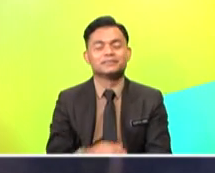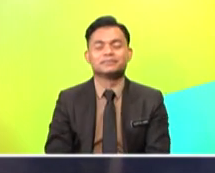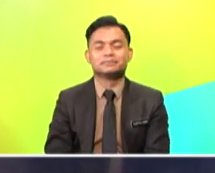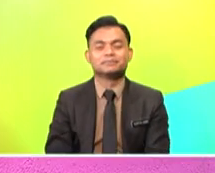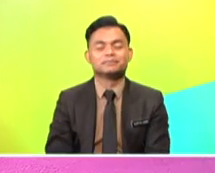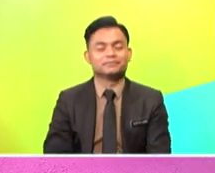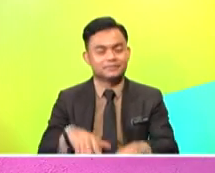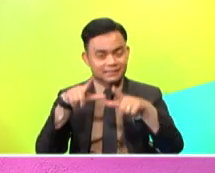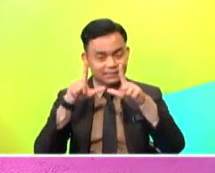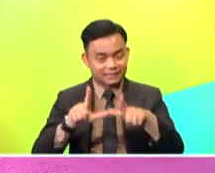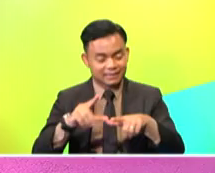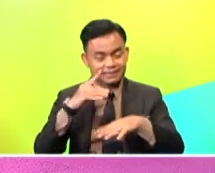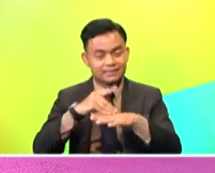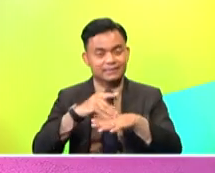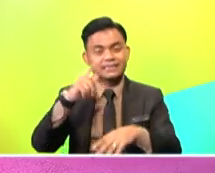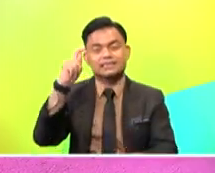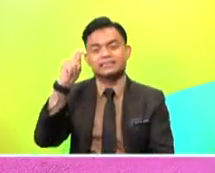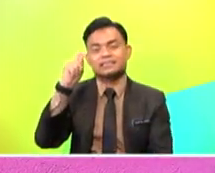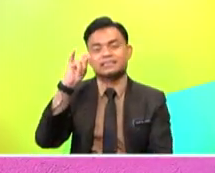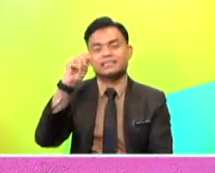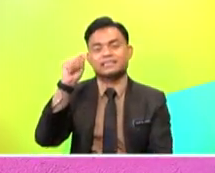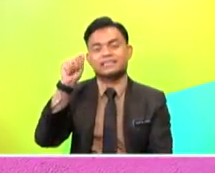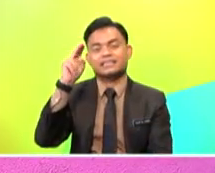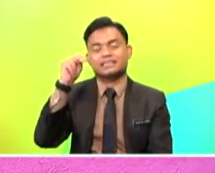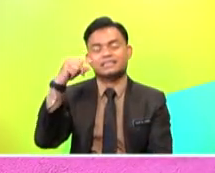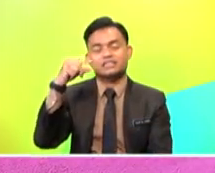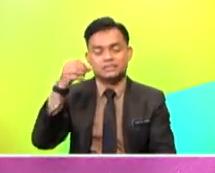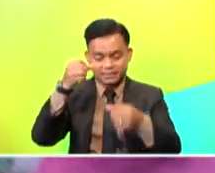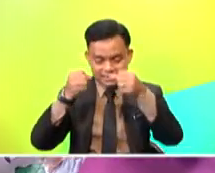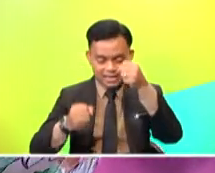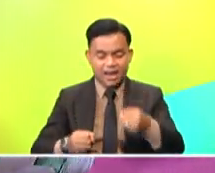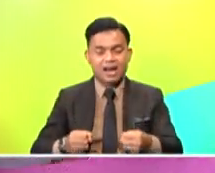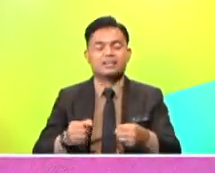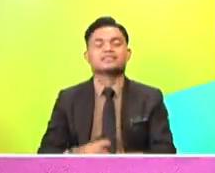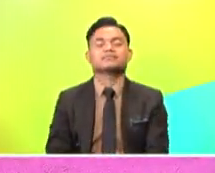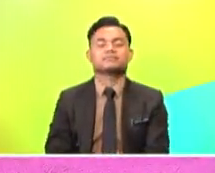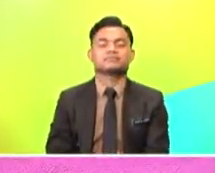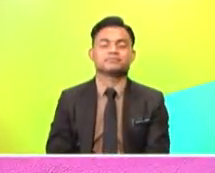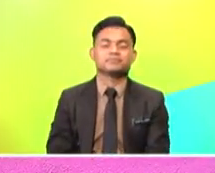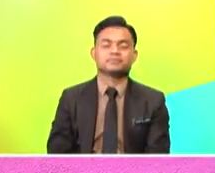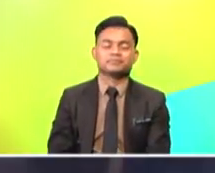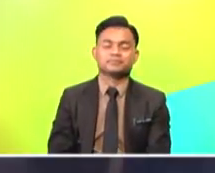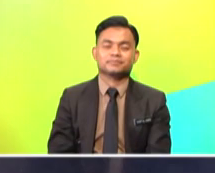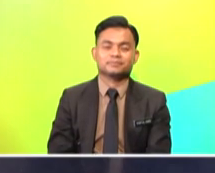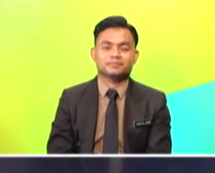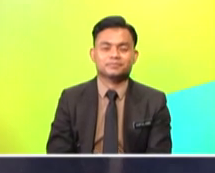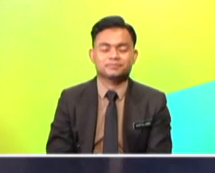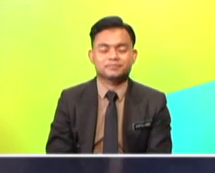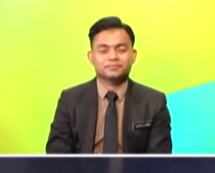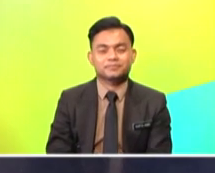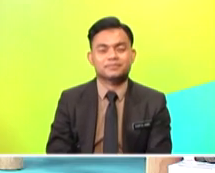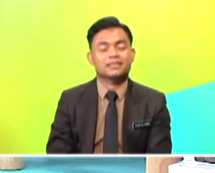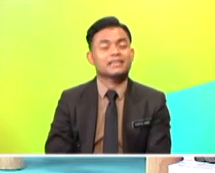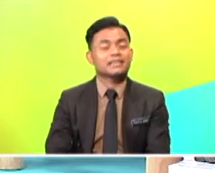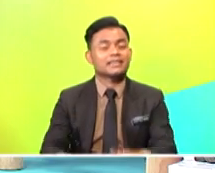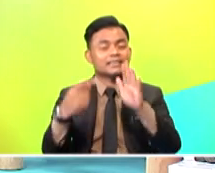sini. Okey. Jangan bergerak rumah. Okey. Ini pula